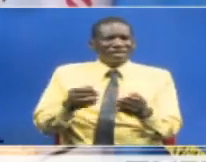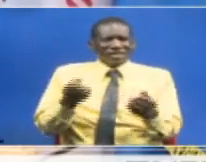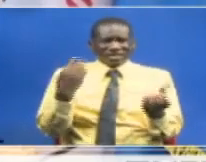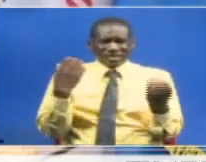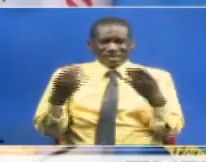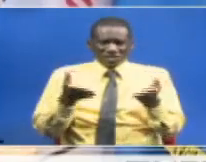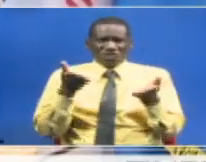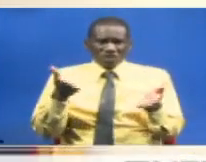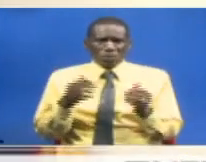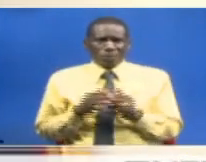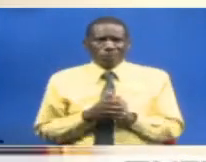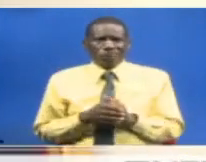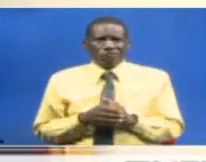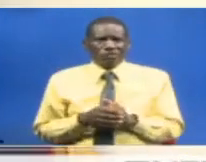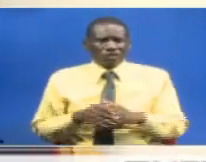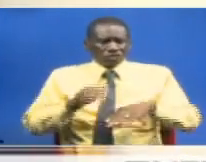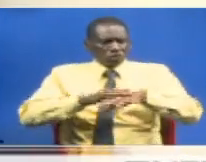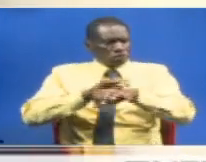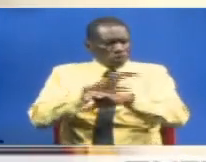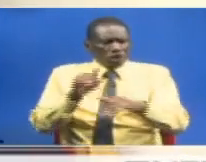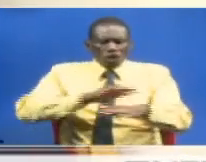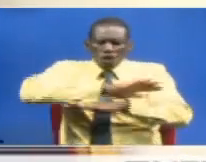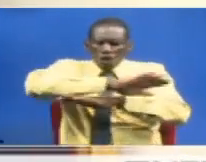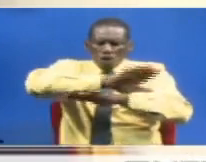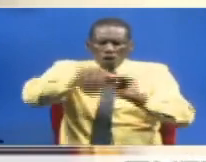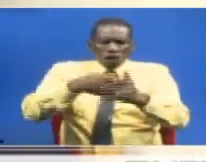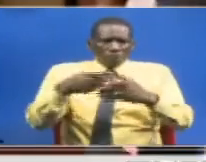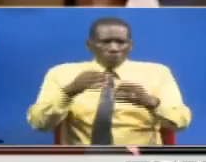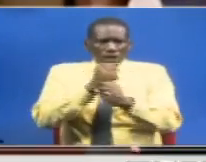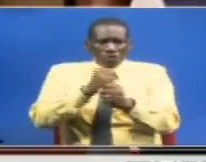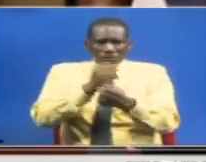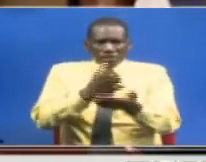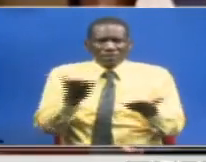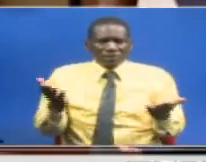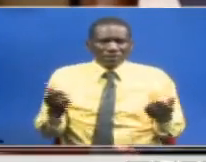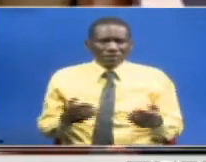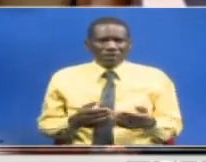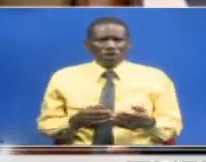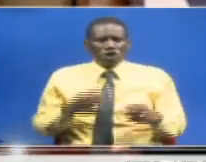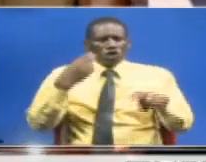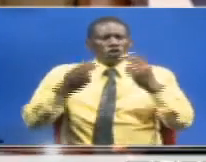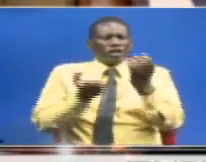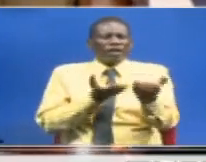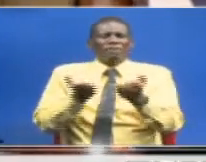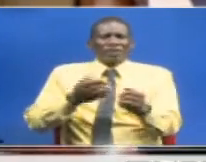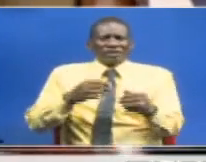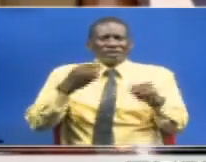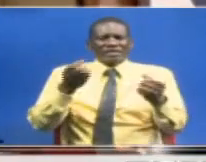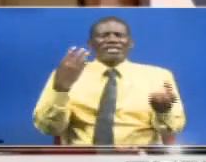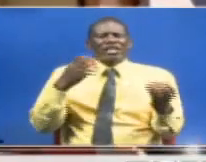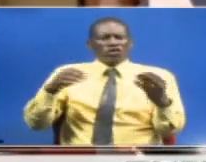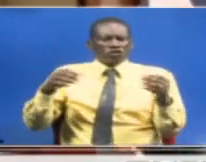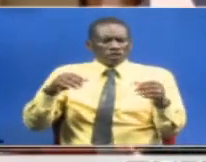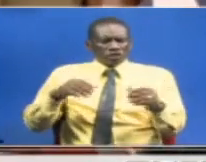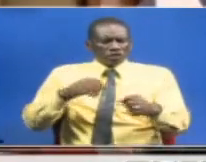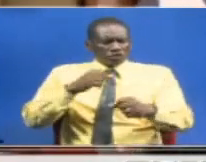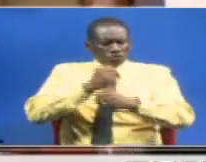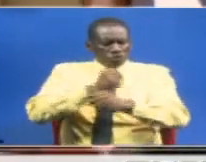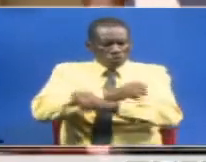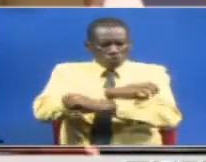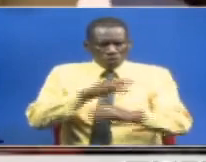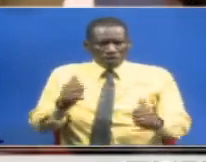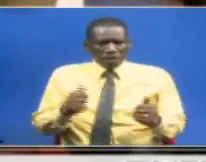sasa sio mbaya. Every person is doing something. The hotel business in Kericho has picked up, and all the other businesses, at